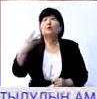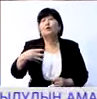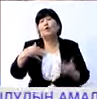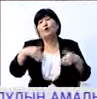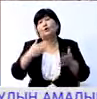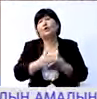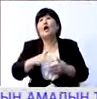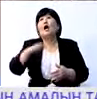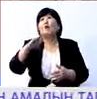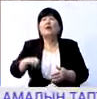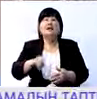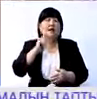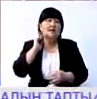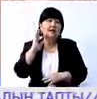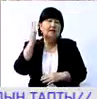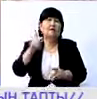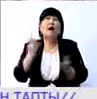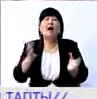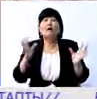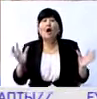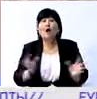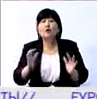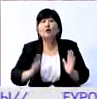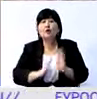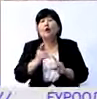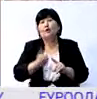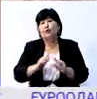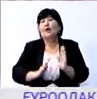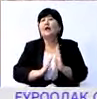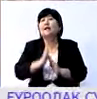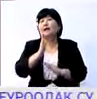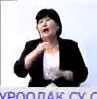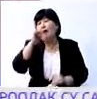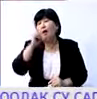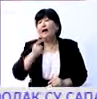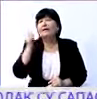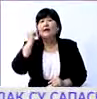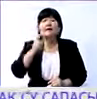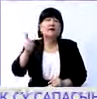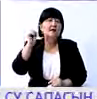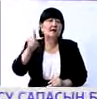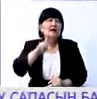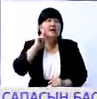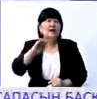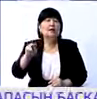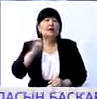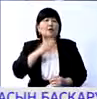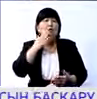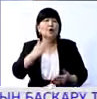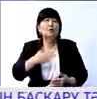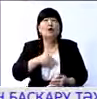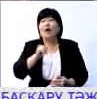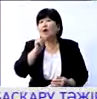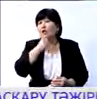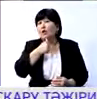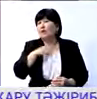өтеді. Бала жас шыбық секілді. Қалай күтіп баппасаң, солай иіледі. Қазақ ерте кезден-ақ жас баланы еңбексүйгіштікке,